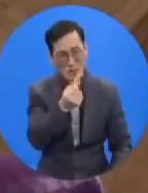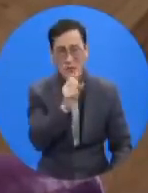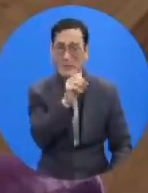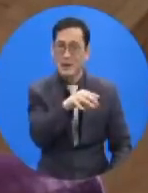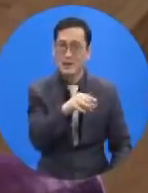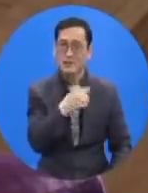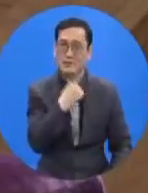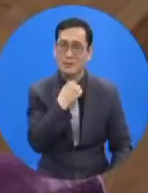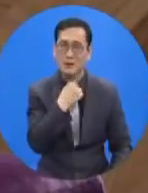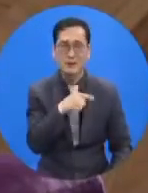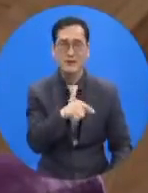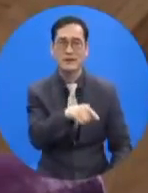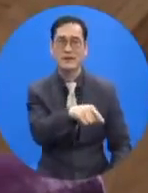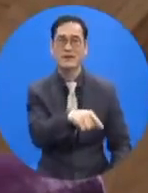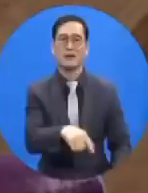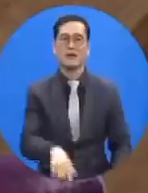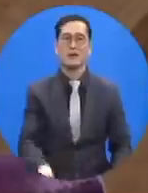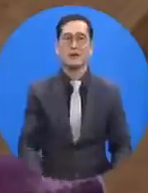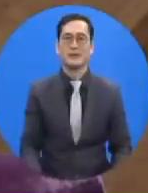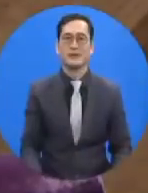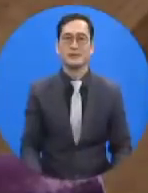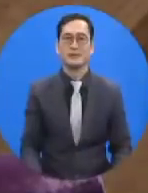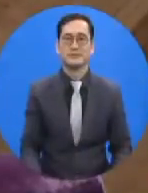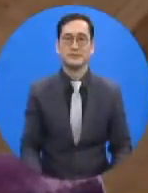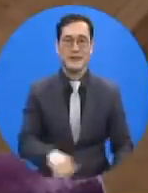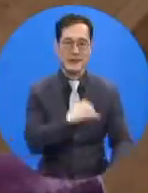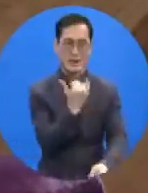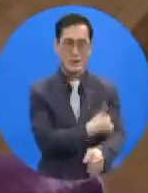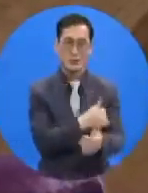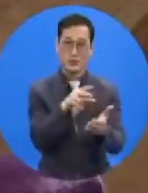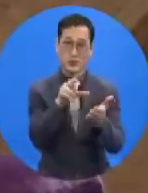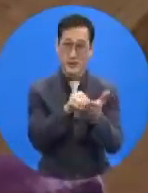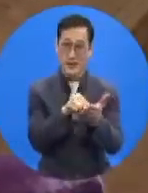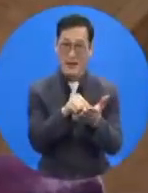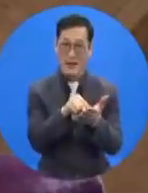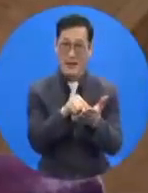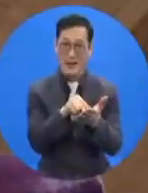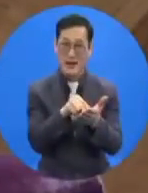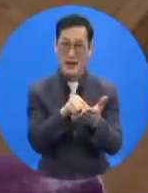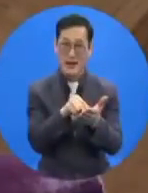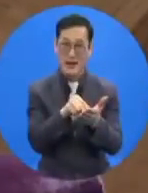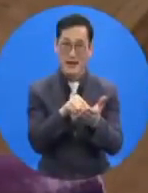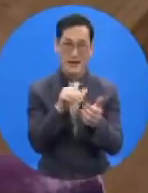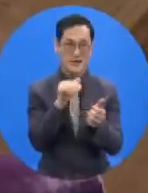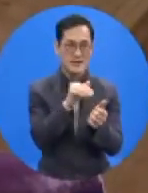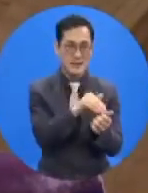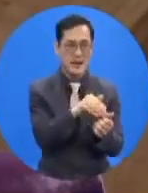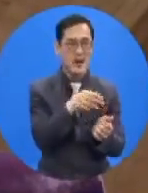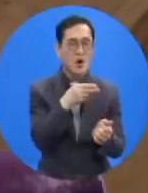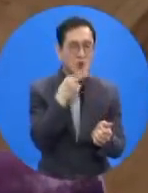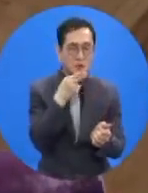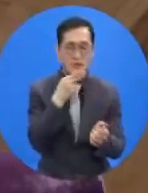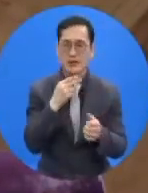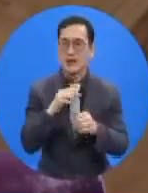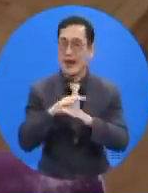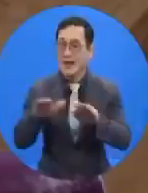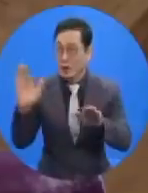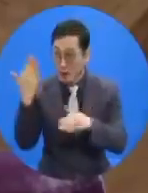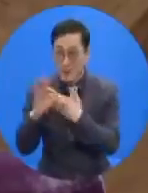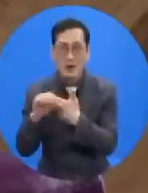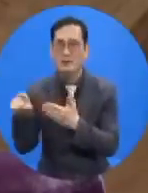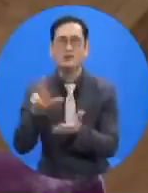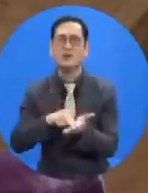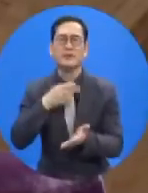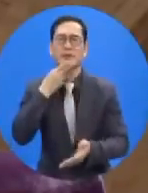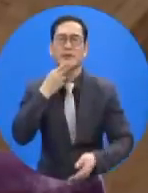말씀하셨습니다. 인권 문제를 침해하지 않으면서 문제가 해결이 된다면 무슨 걱정할까요? 우리가 모든 것들을 다